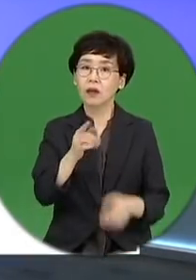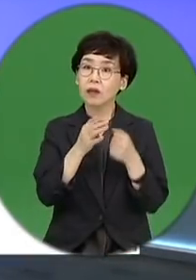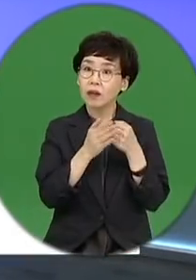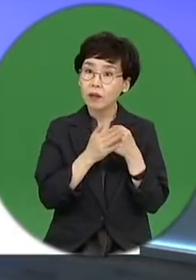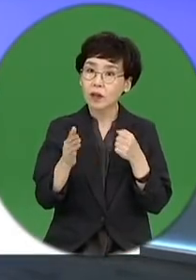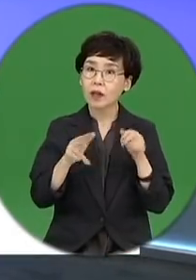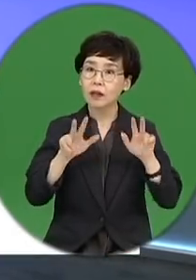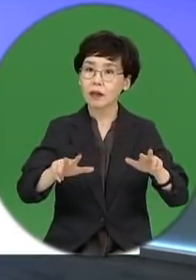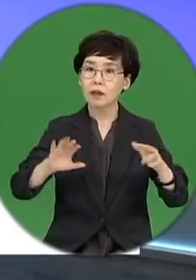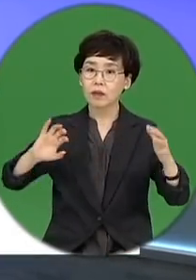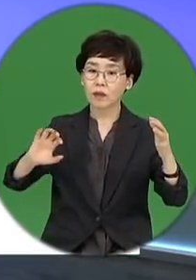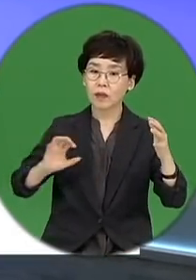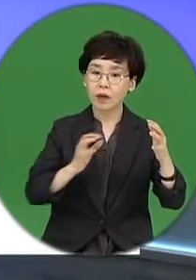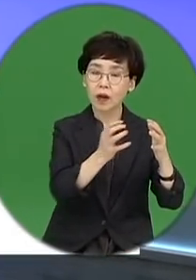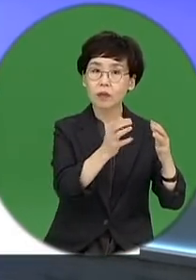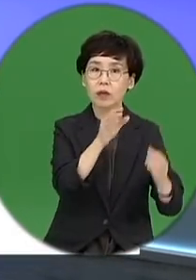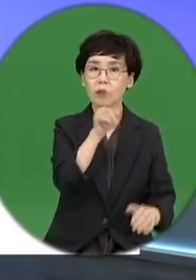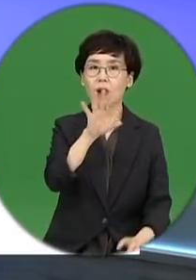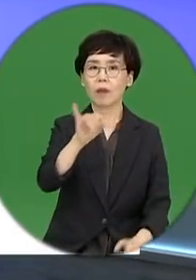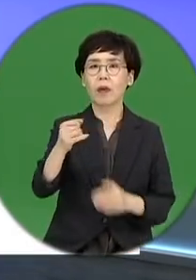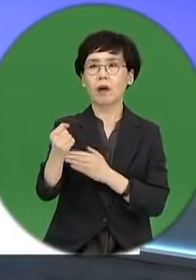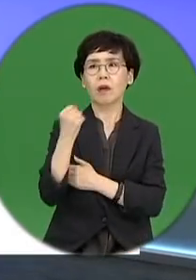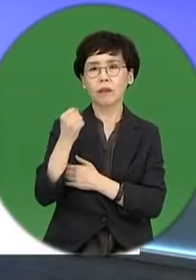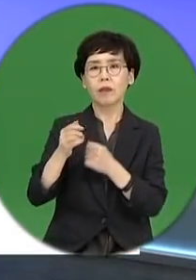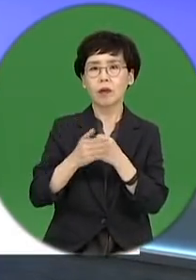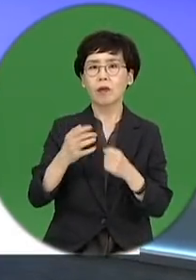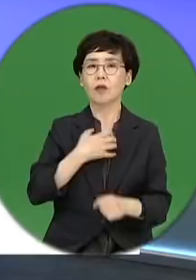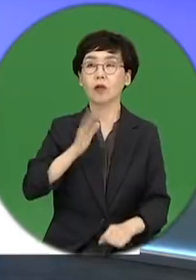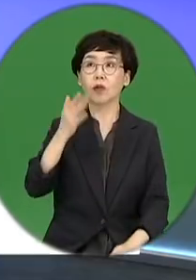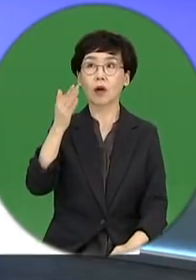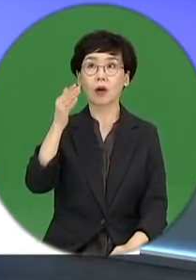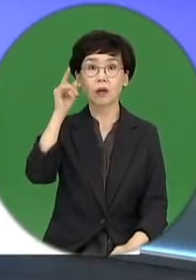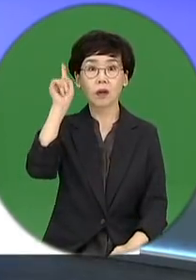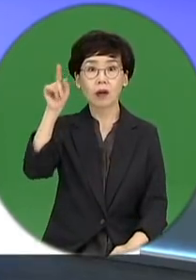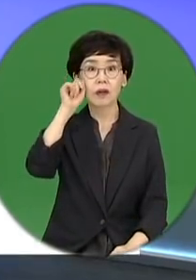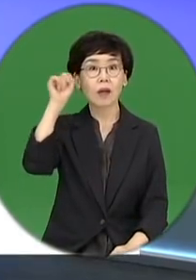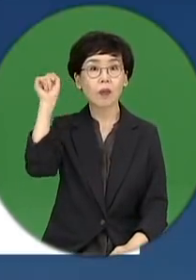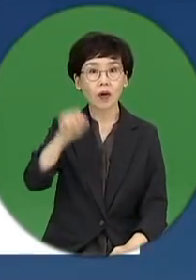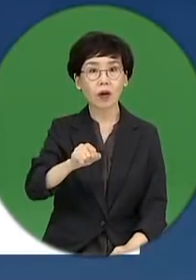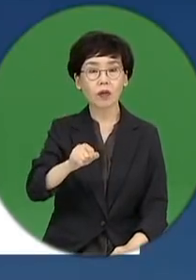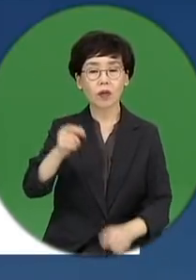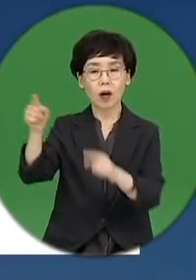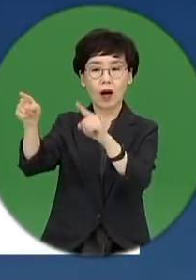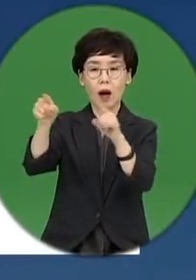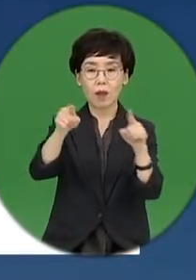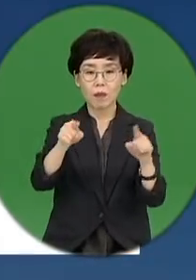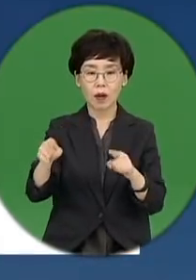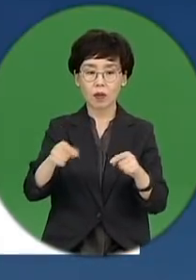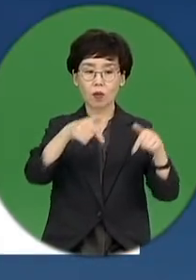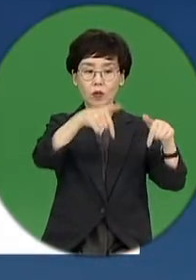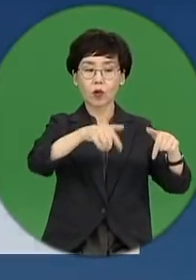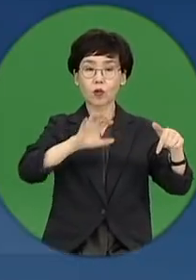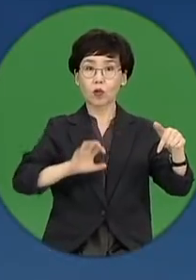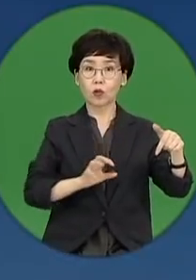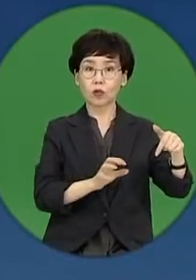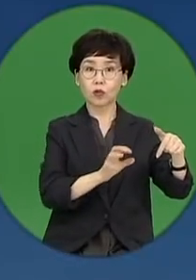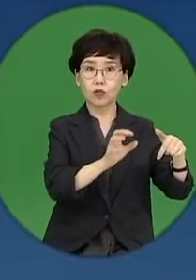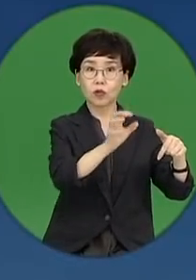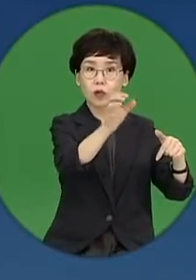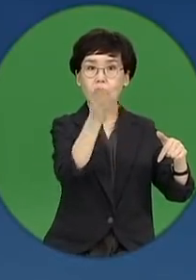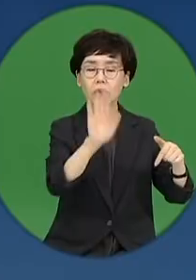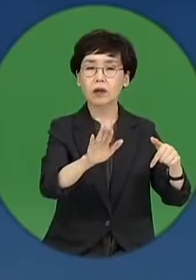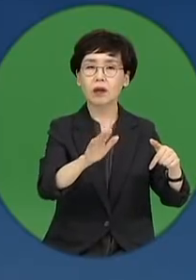지금 태풍 바비의 위력 정말 걱정이 아닐 수 없습니다. 내일 새벽에도 한반도 옆을 따라 서해안을 따라 북상하는데 여전히 매우